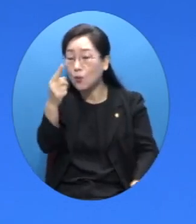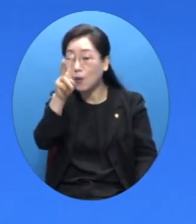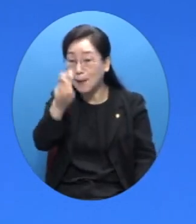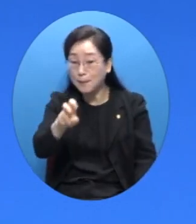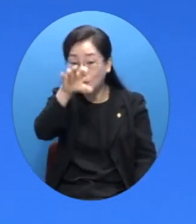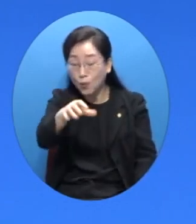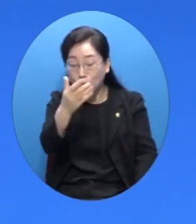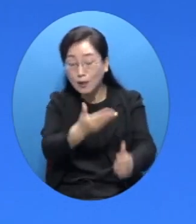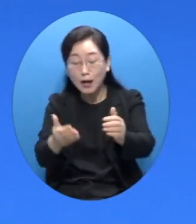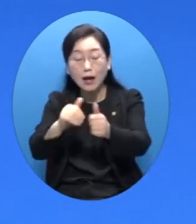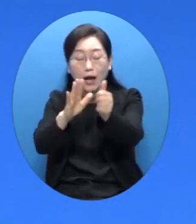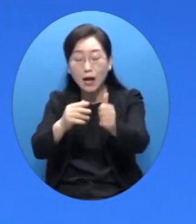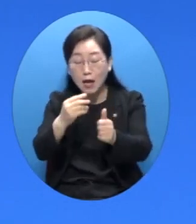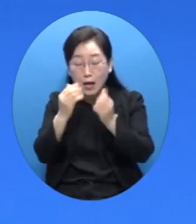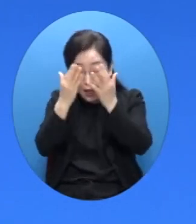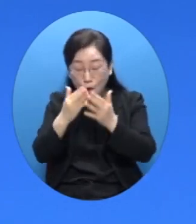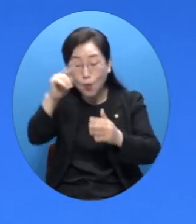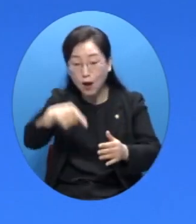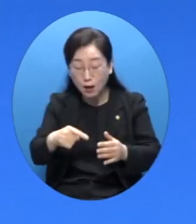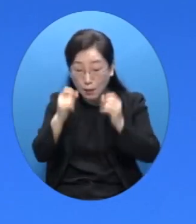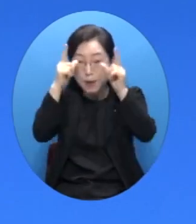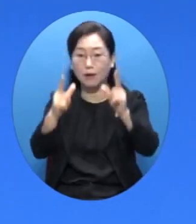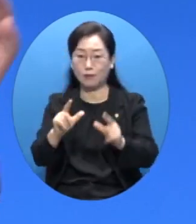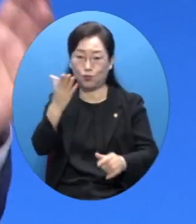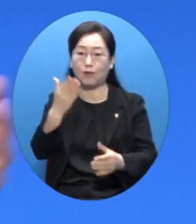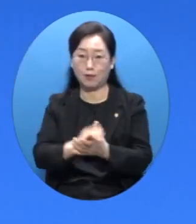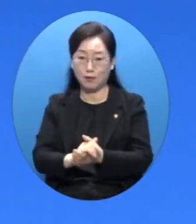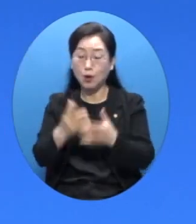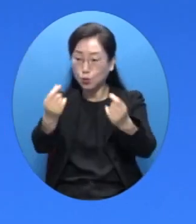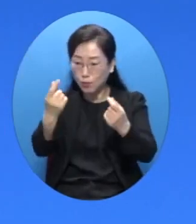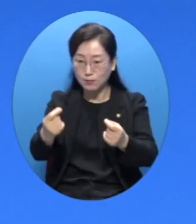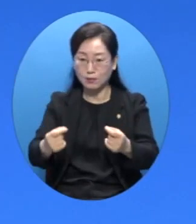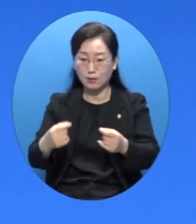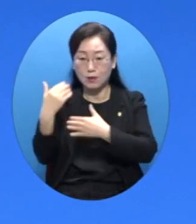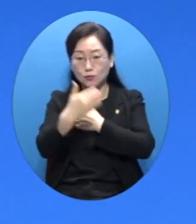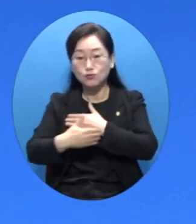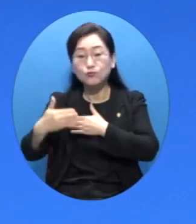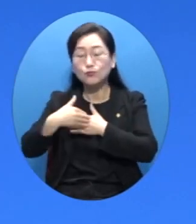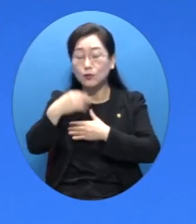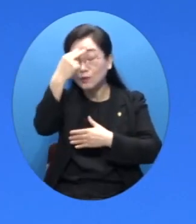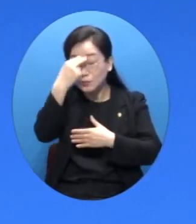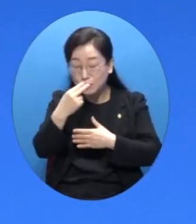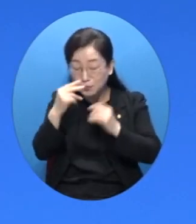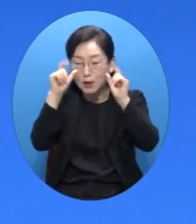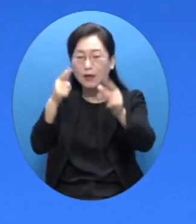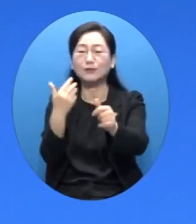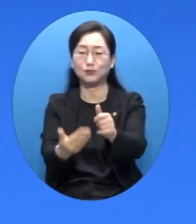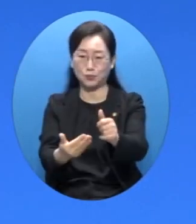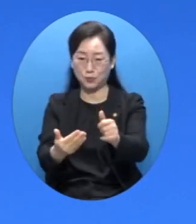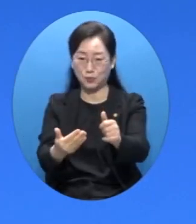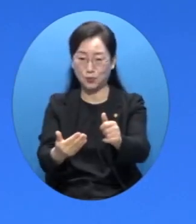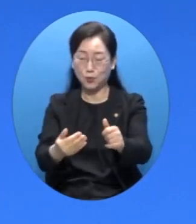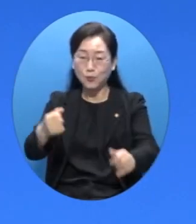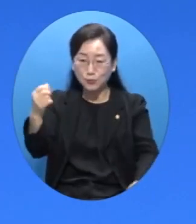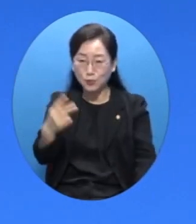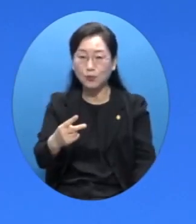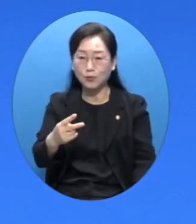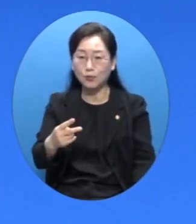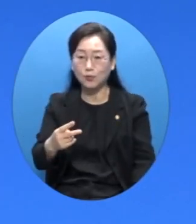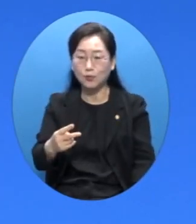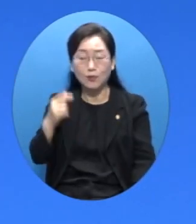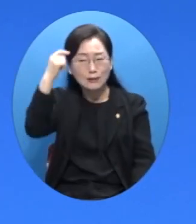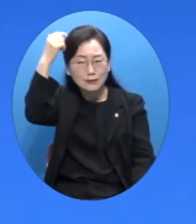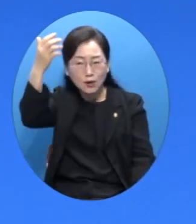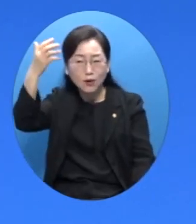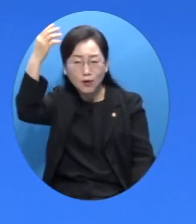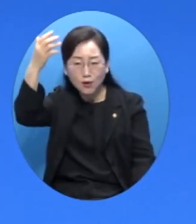밝아지고 바로 볼 수 있게 되었습니다. 이처럼 육체적으로 눈먼 사람들의 눈을 뜨게 하셨습니다. 나가서